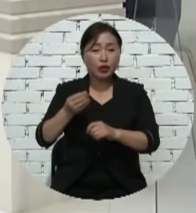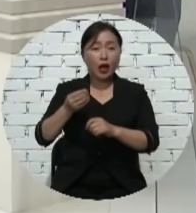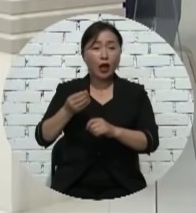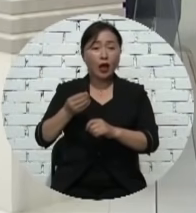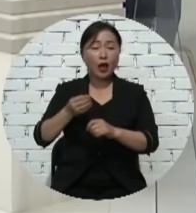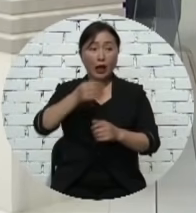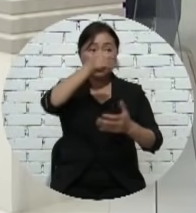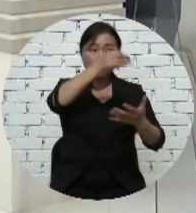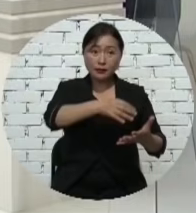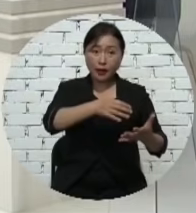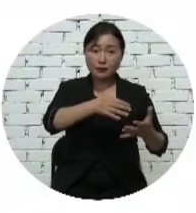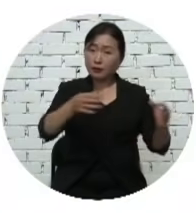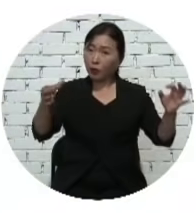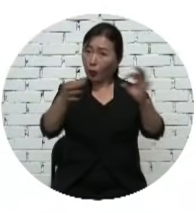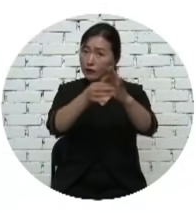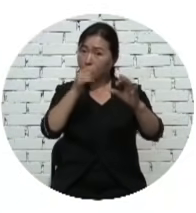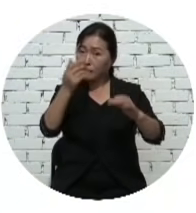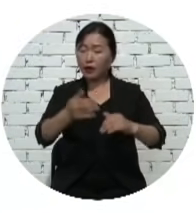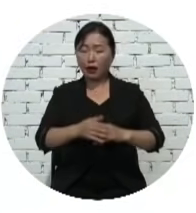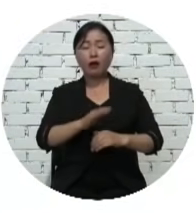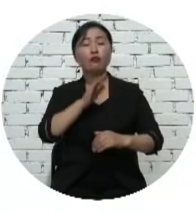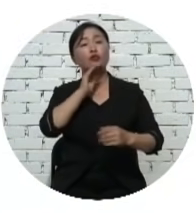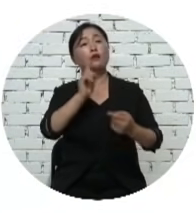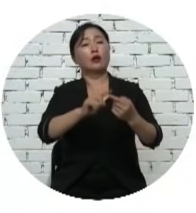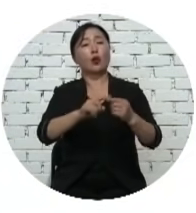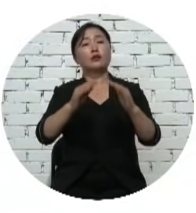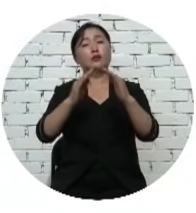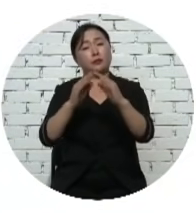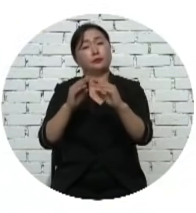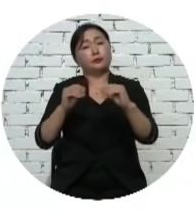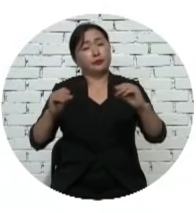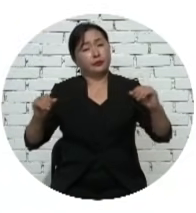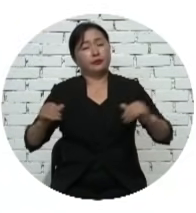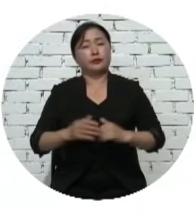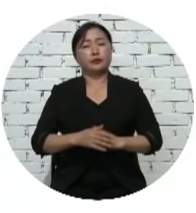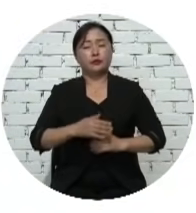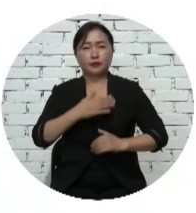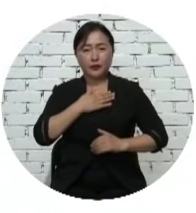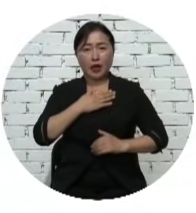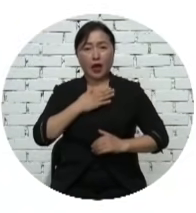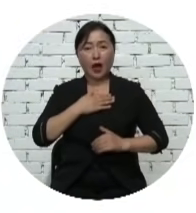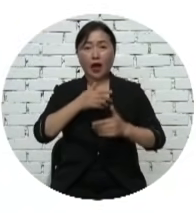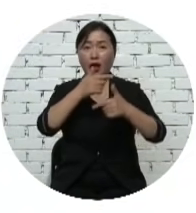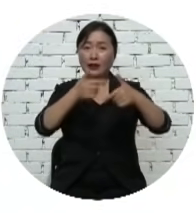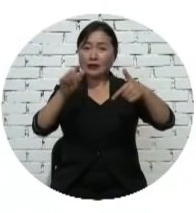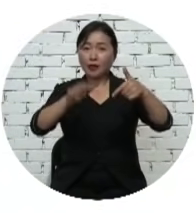있냐? 당연히 인과관계가 있죠. 부동산을 제가 이제 인천